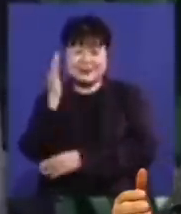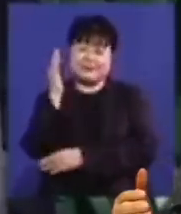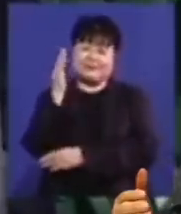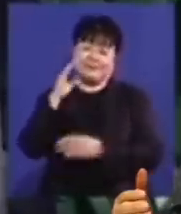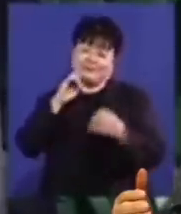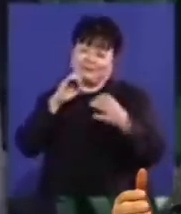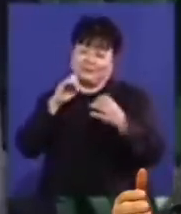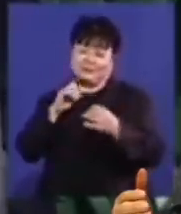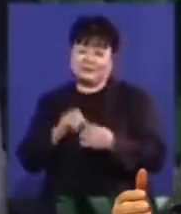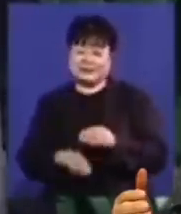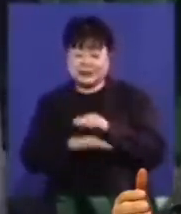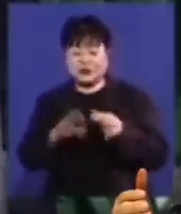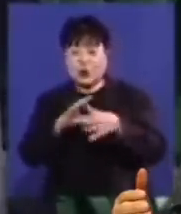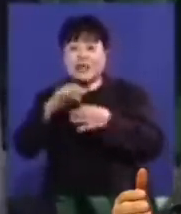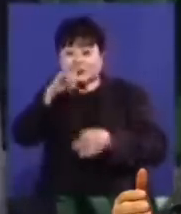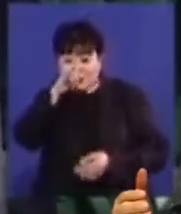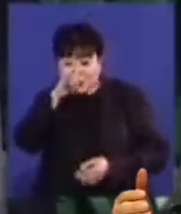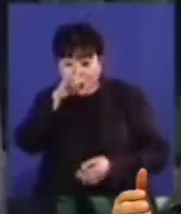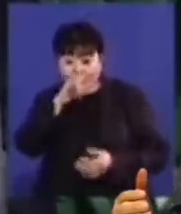대한 관심이 있기 때문에 그런 것입니다.